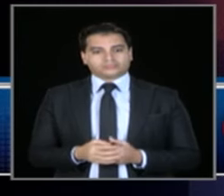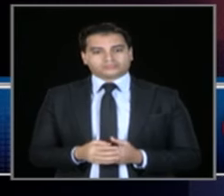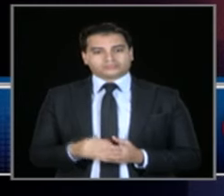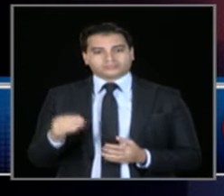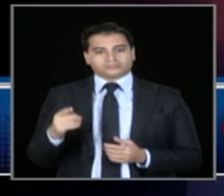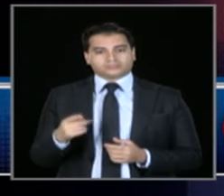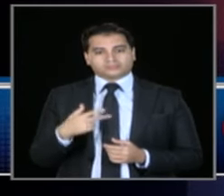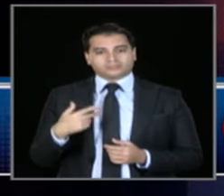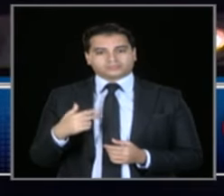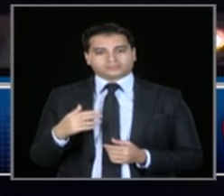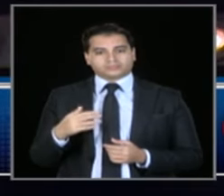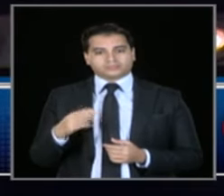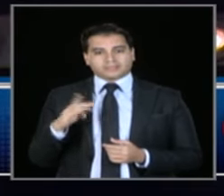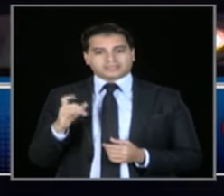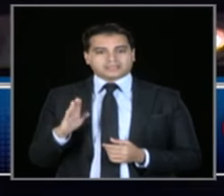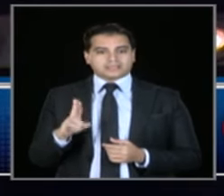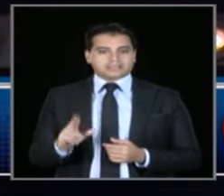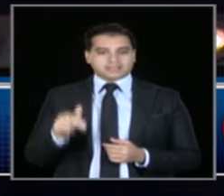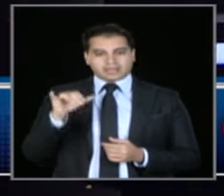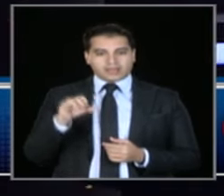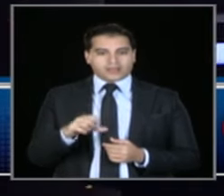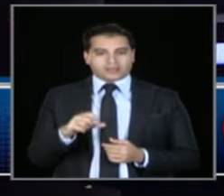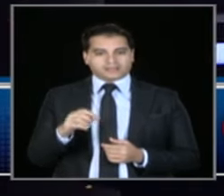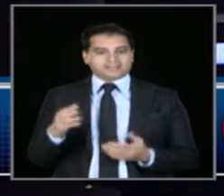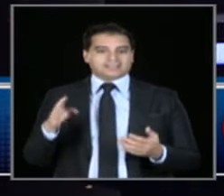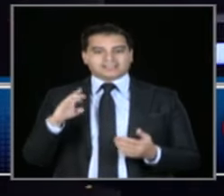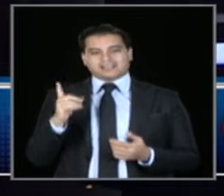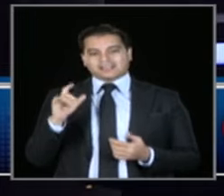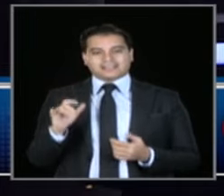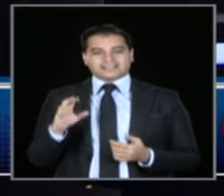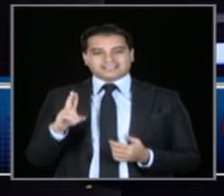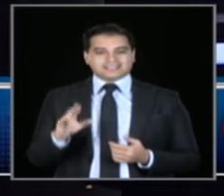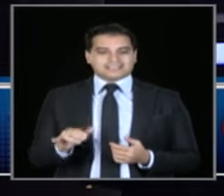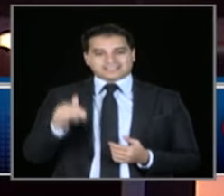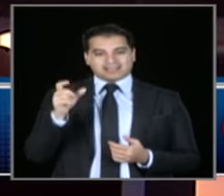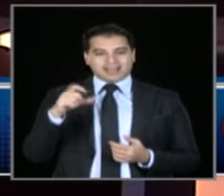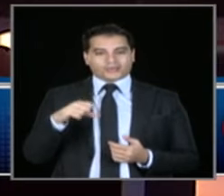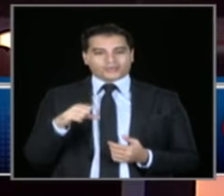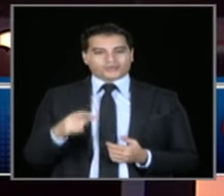يوسف. كريستيانو رونالدو. يا ولد يا ولد.